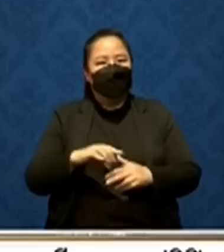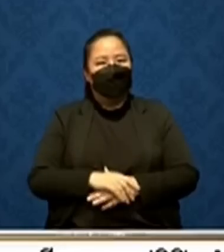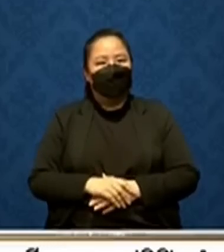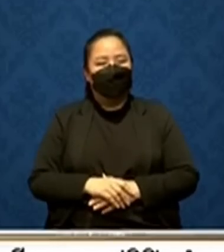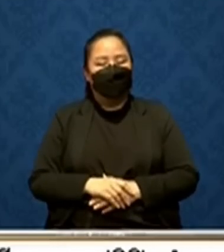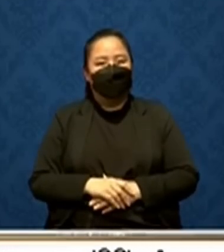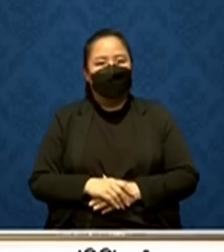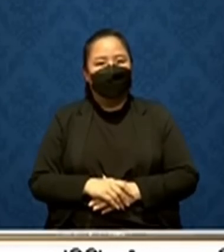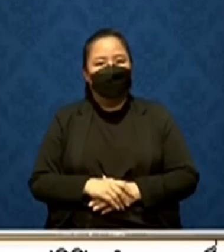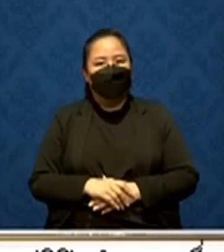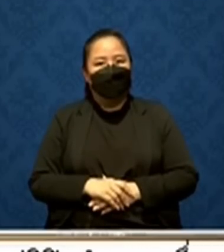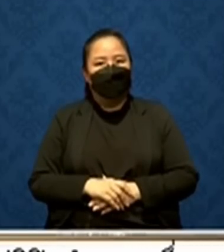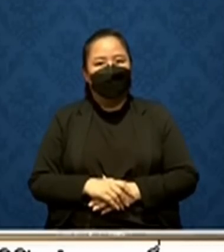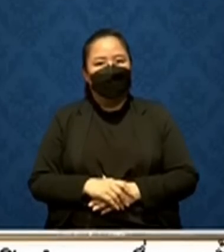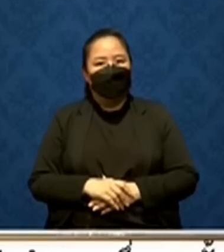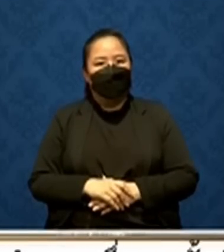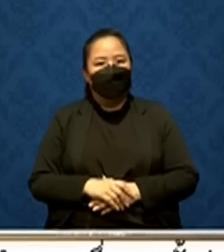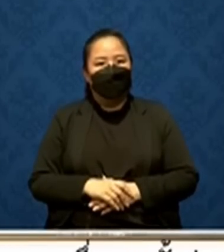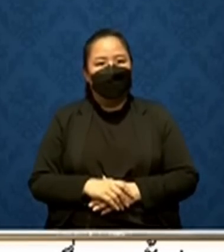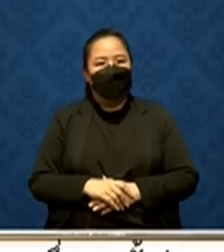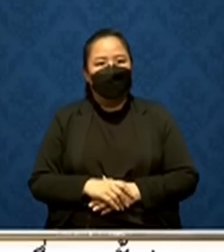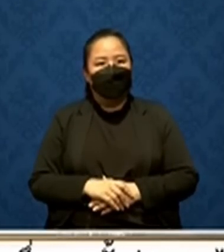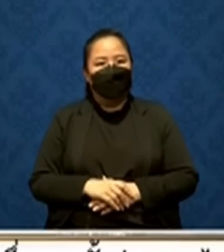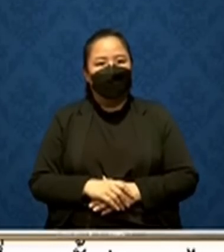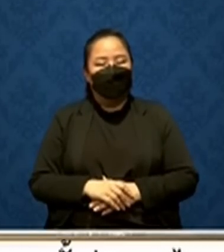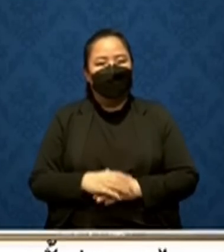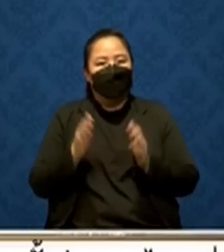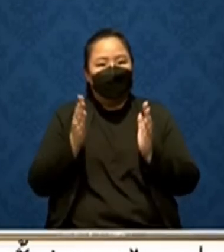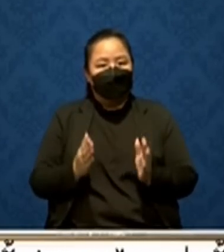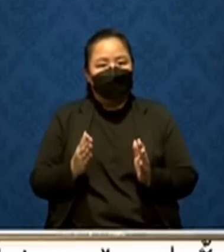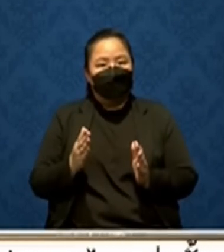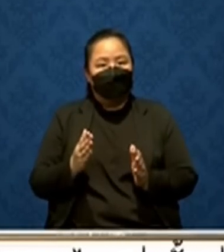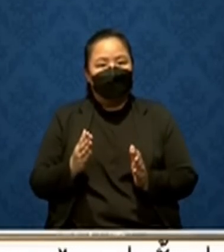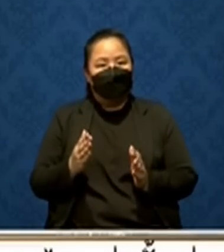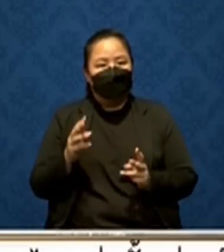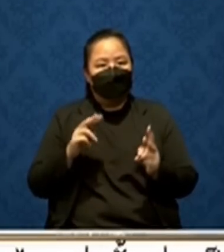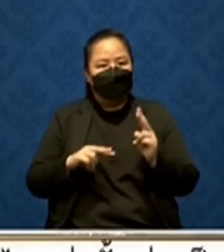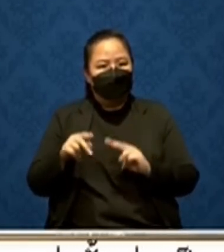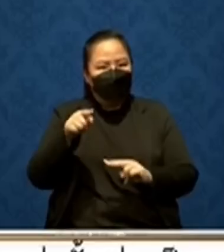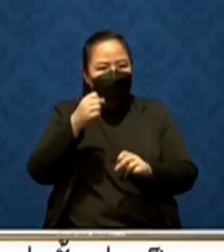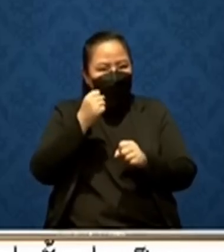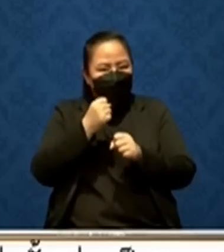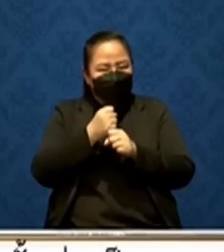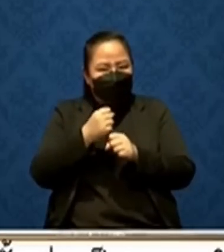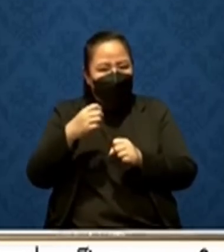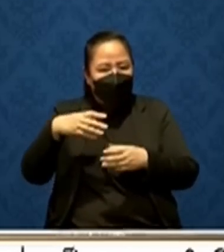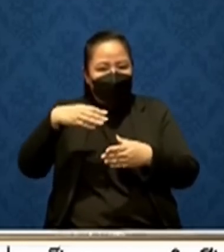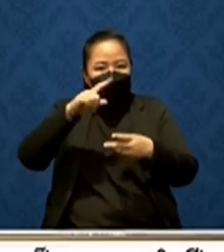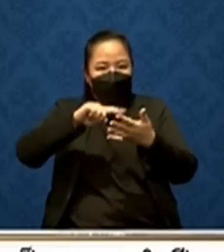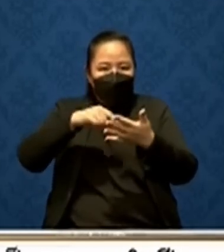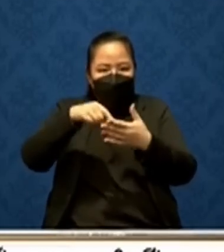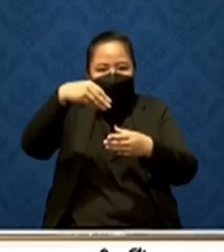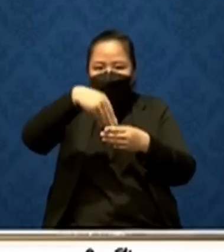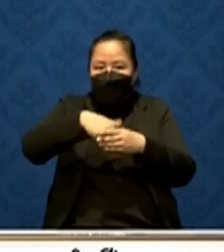ล่ะที่เคารพครับนอกจากเป็นผู้นำที่เข้ามาโดยไร้ความชอบธรรมแล้วชื่อ